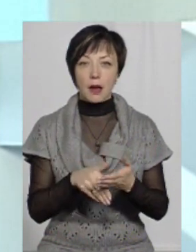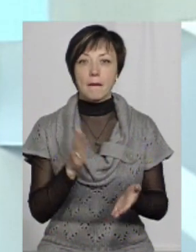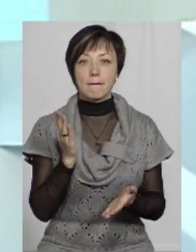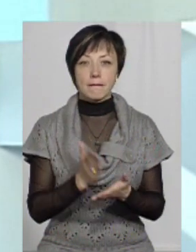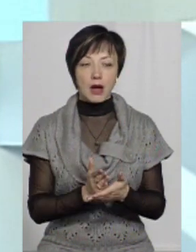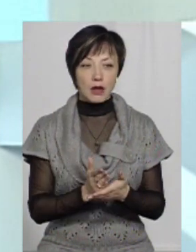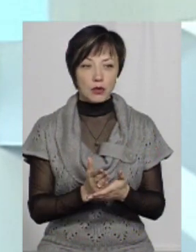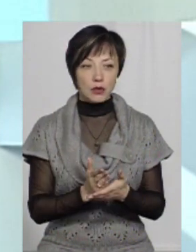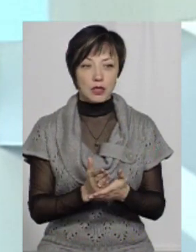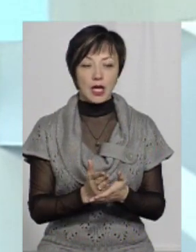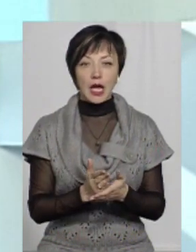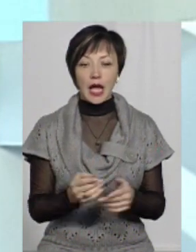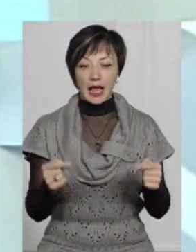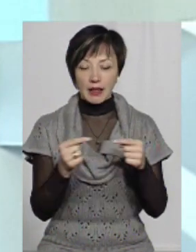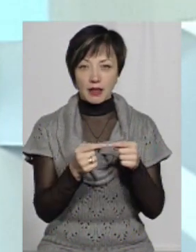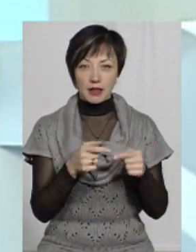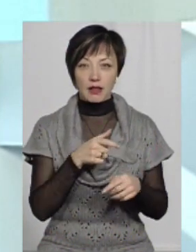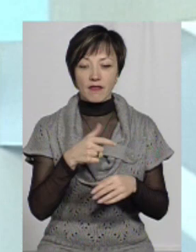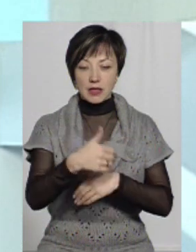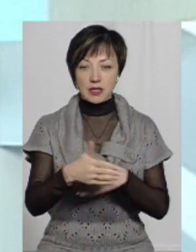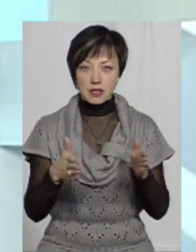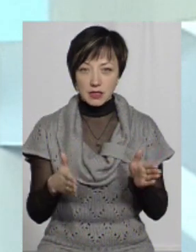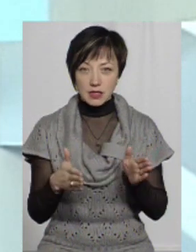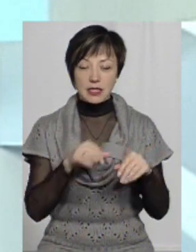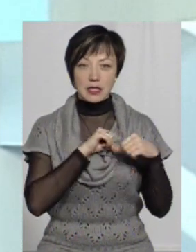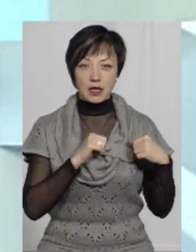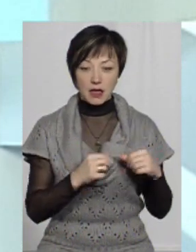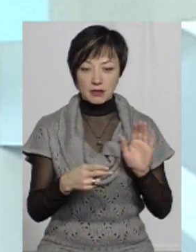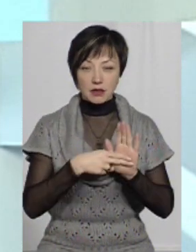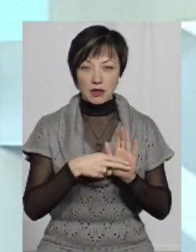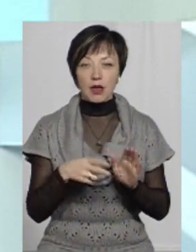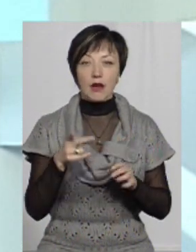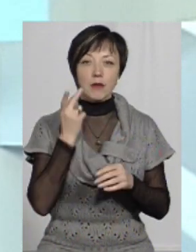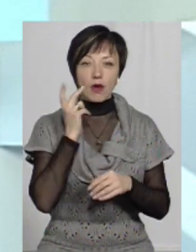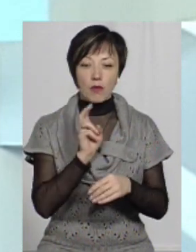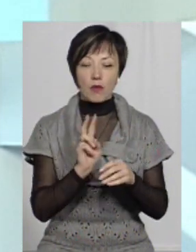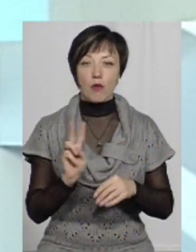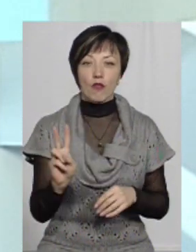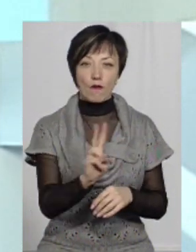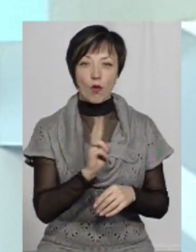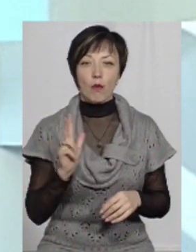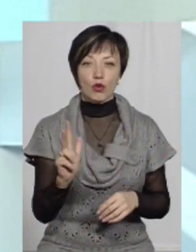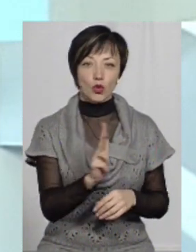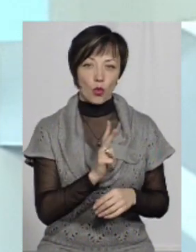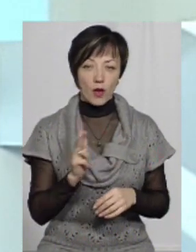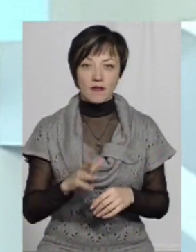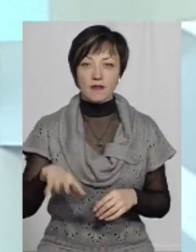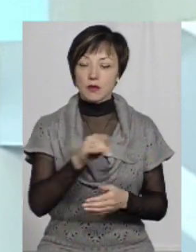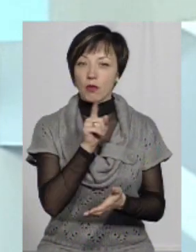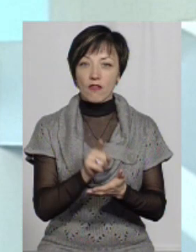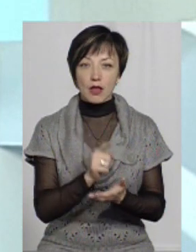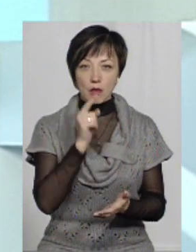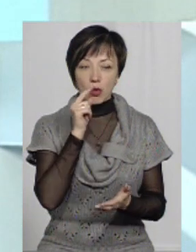вони мають ідентифікатори, вони мають скриньки, ці сердечки. Вони, як правило, ходять по двоє, по троє. Вони всі